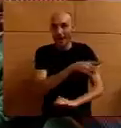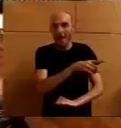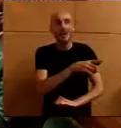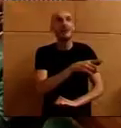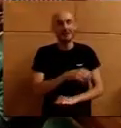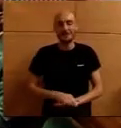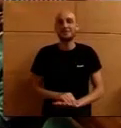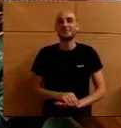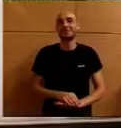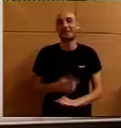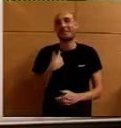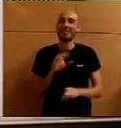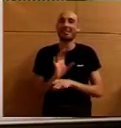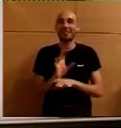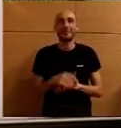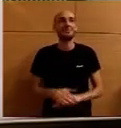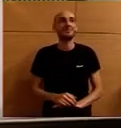A ver el notari. Molt bé.